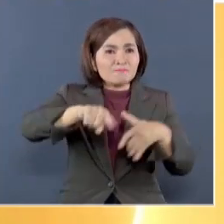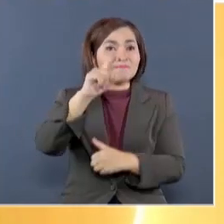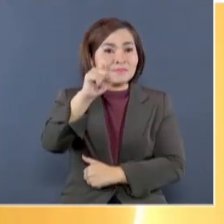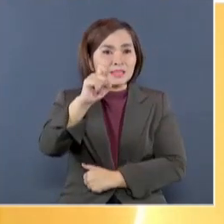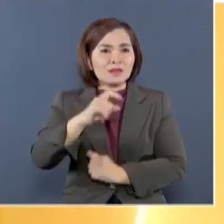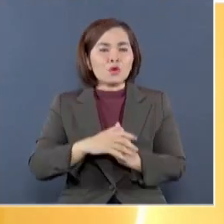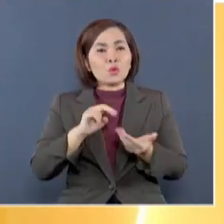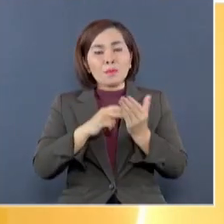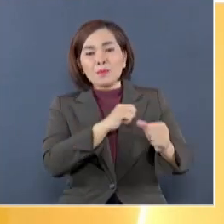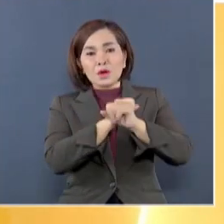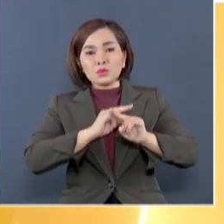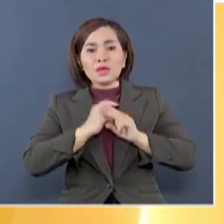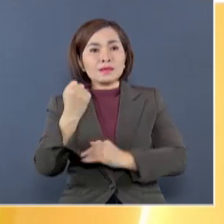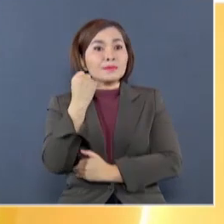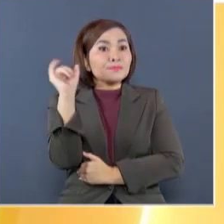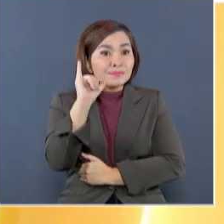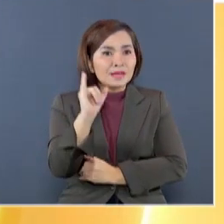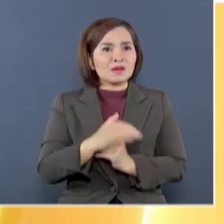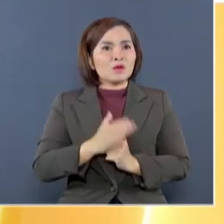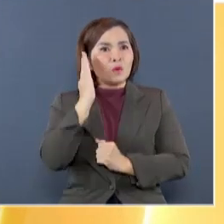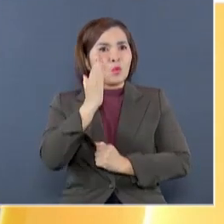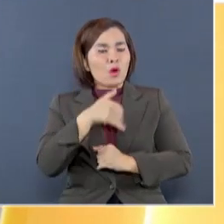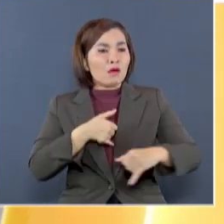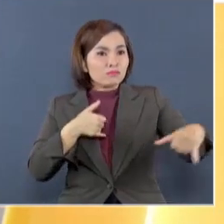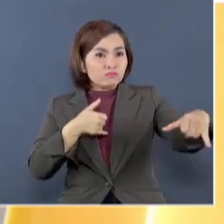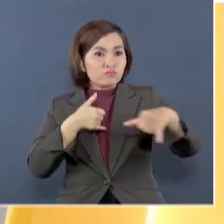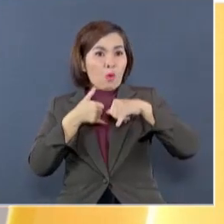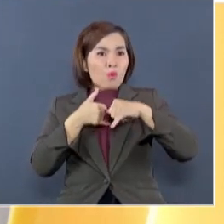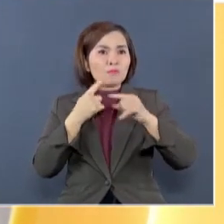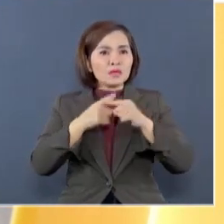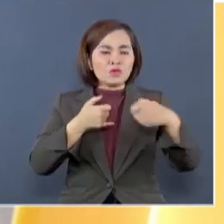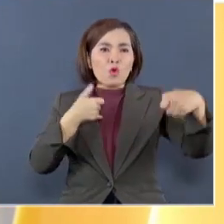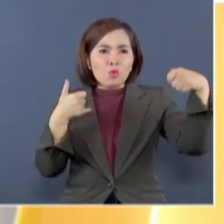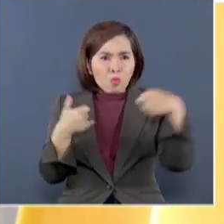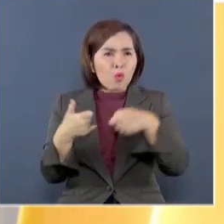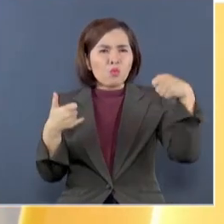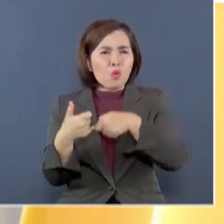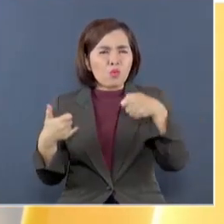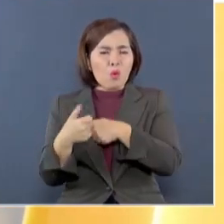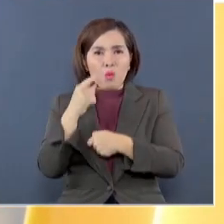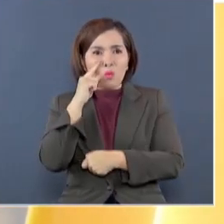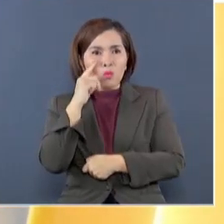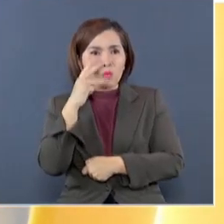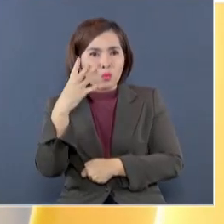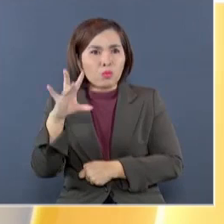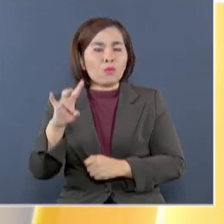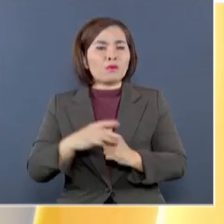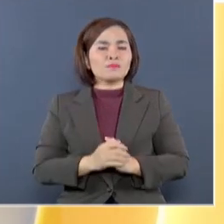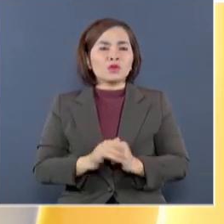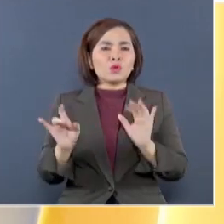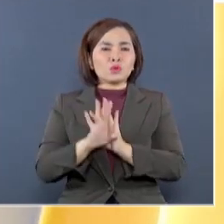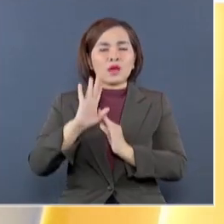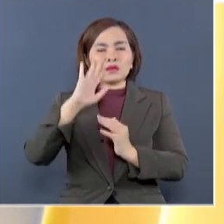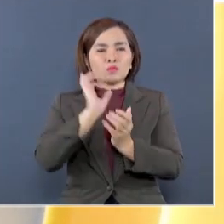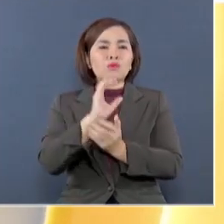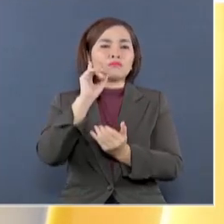ตั้งตัวฮะเพราะตัวหมวดอีทมาคนเดียวนายเดชใช้มีดพุ่งเข้าหาแล้วจ้วงแทงหมวดอีทแบบไม่ยั้งเลยจนทำให้หมวดอีทเนี่ยเสียชี